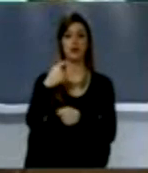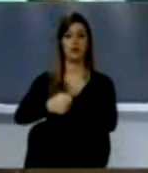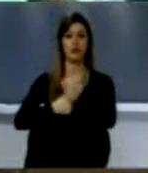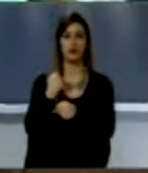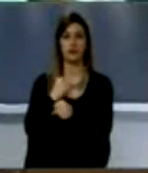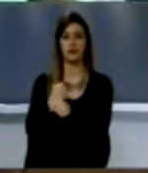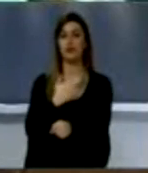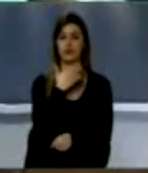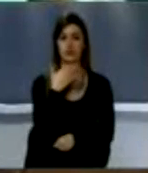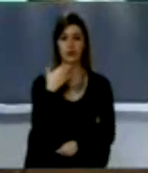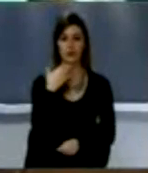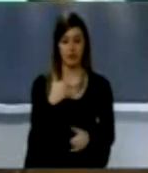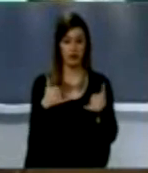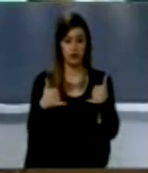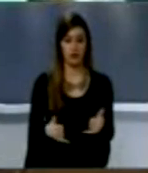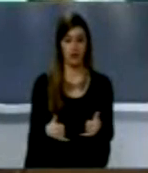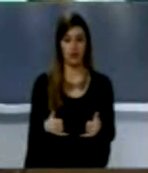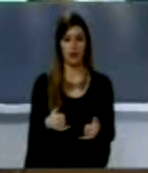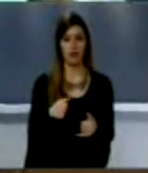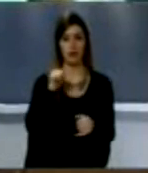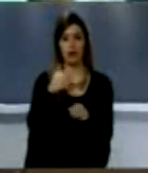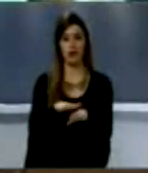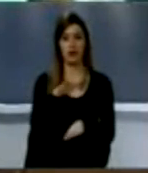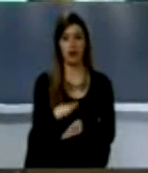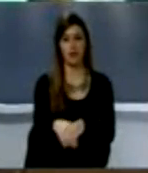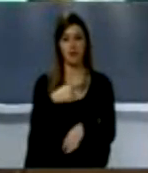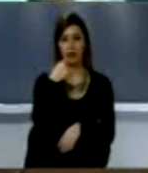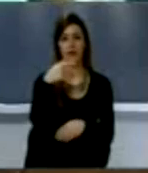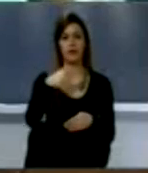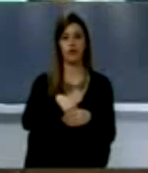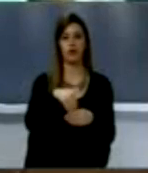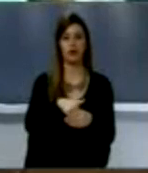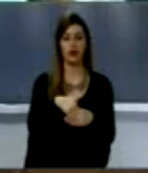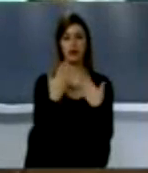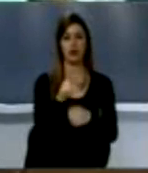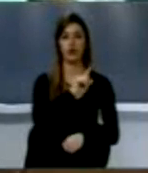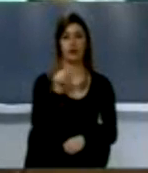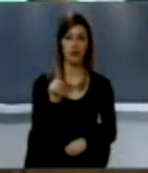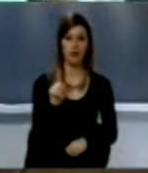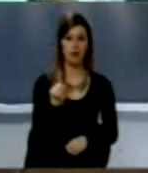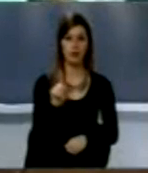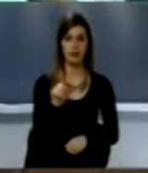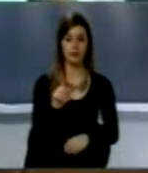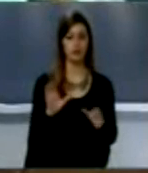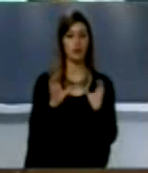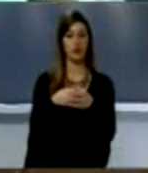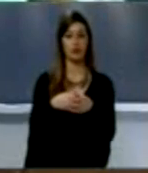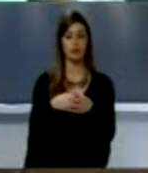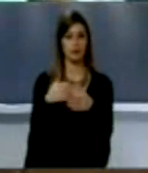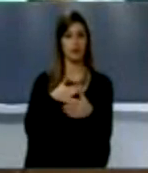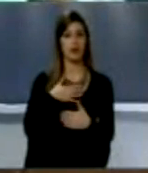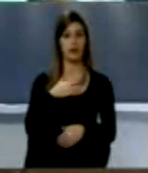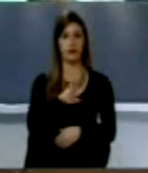mundur. Sot mund të fillojmë me hapjen e parë duke votuar kundër këtij projekt buxheti. Grupi parlamentar i